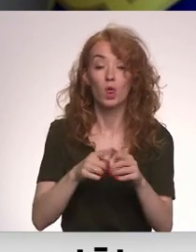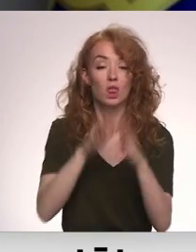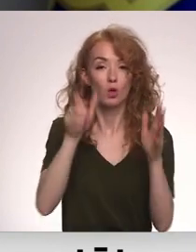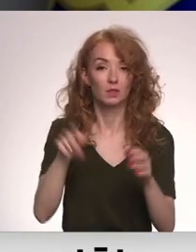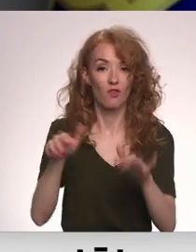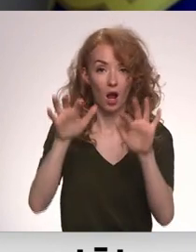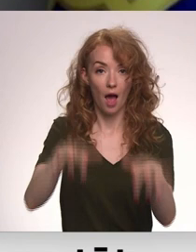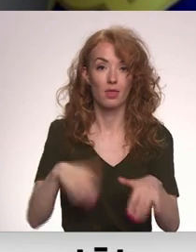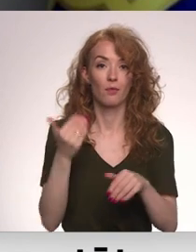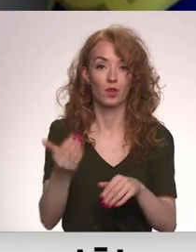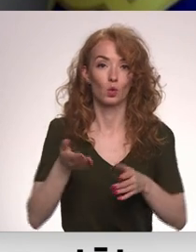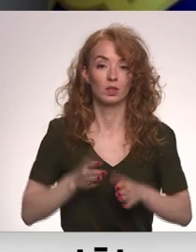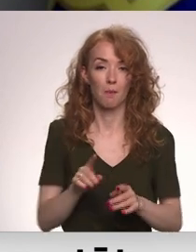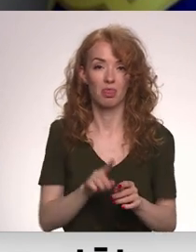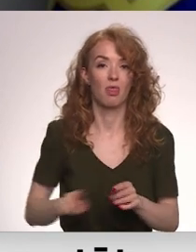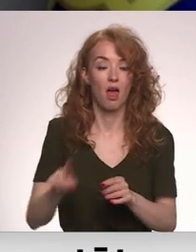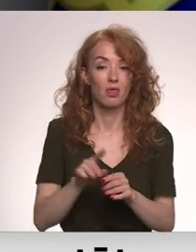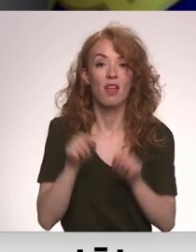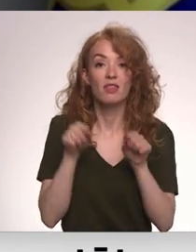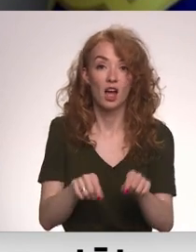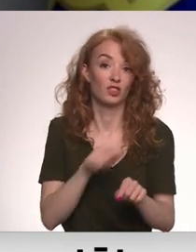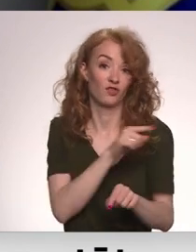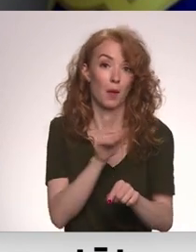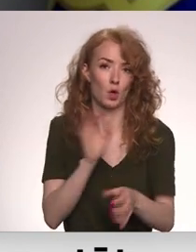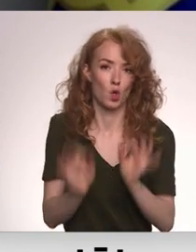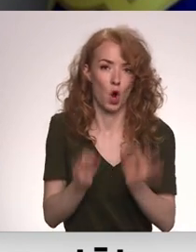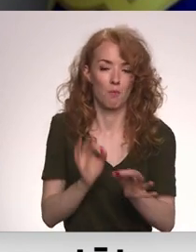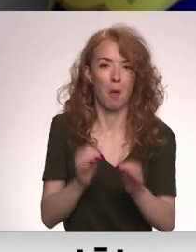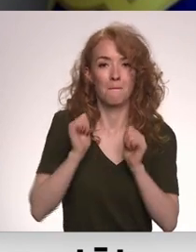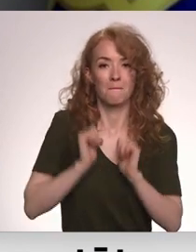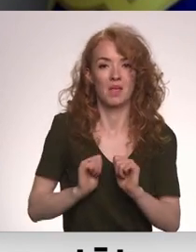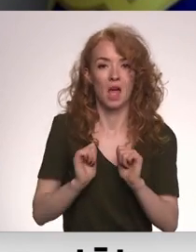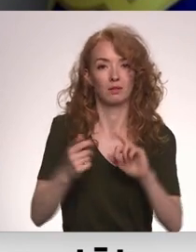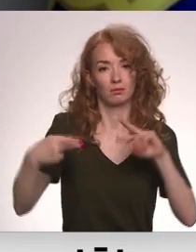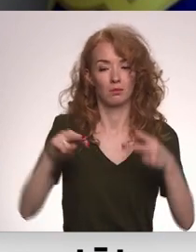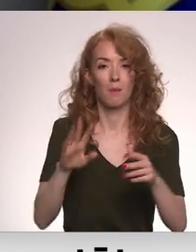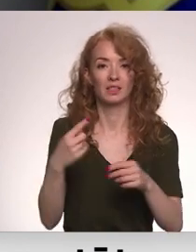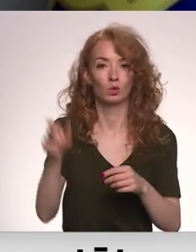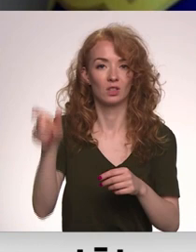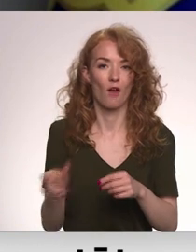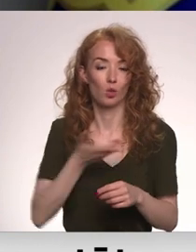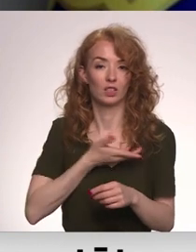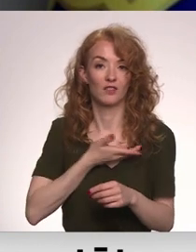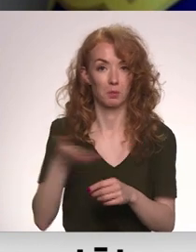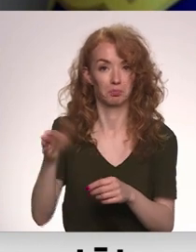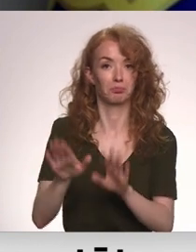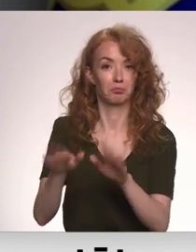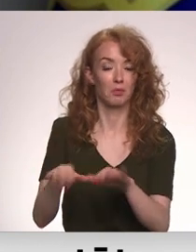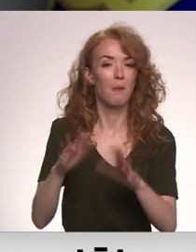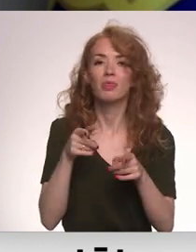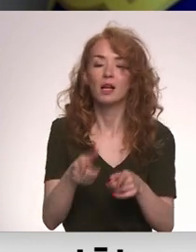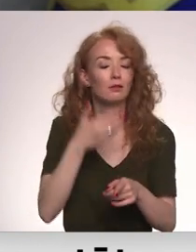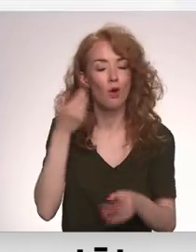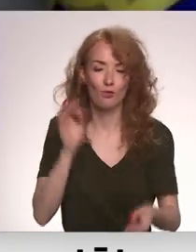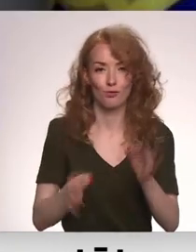cilvēkiem tiks atņemt viņu dzimteni. Viņiem tas ir normāli, miers par citu cilvēku dzīvības cenu. Bet tam nav jābūt